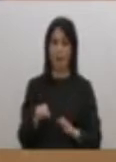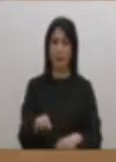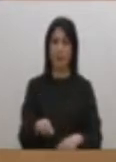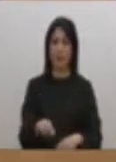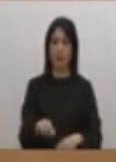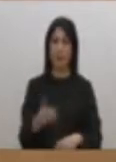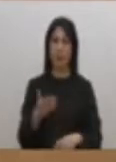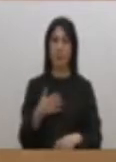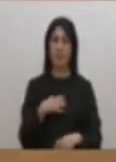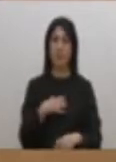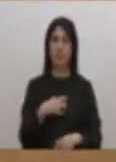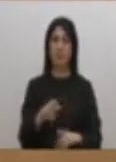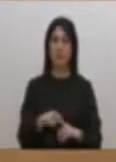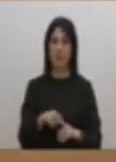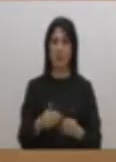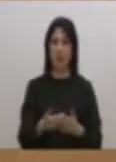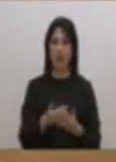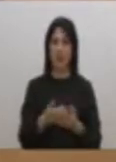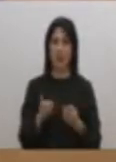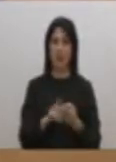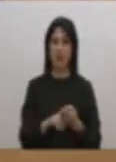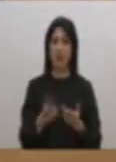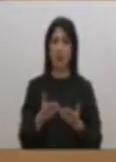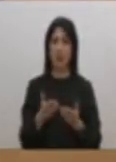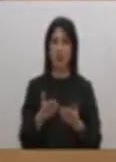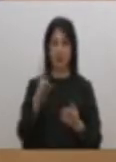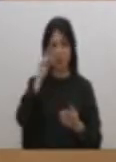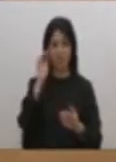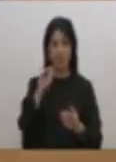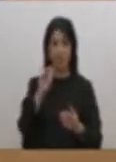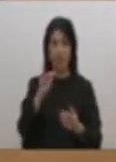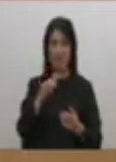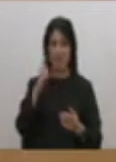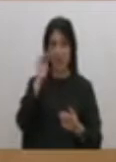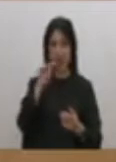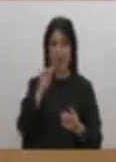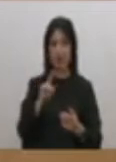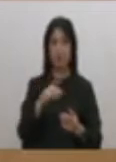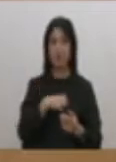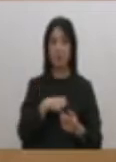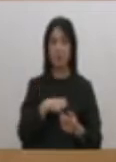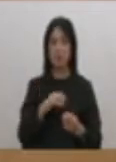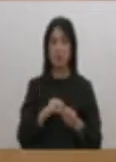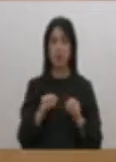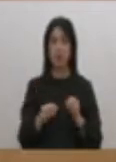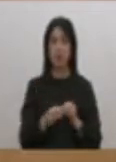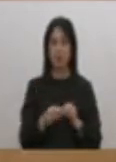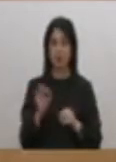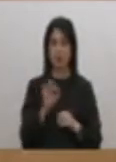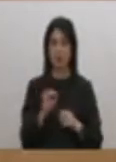nu, romasa, ziritat, esambavi, eheba, ragața, nerat, șewahseno, da, kawahseno, etita, nișnulovani, problemis,